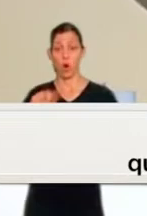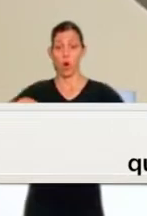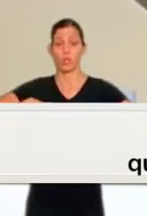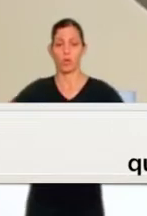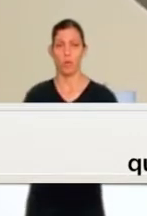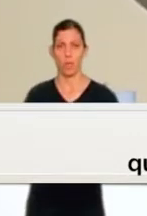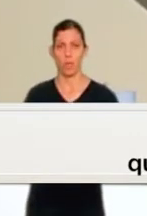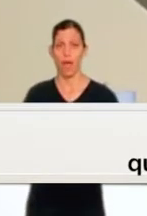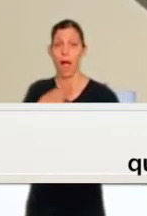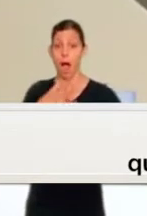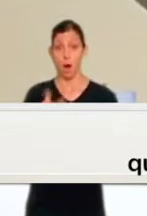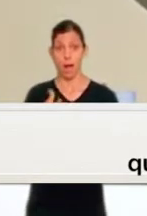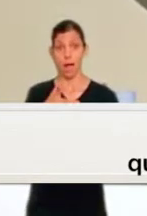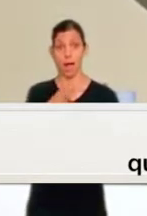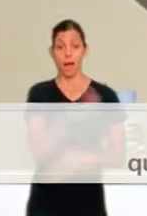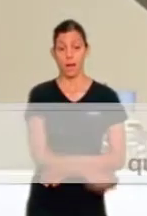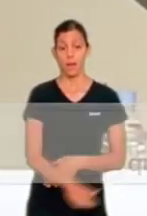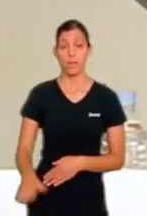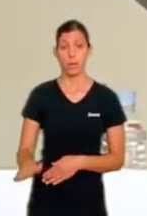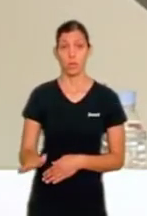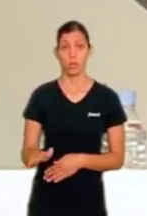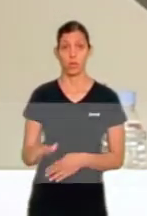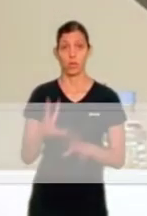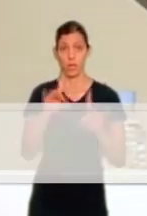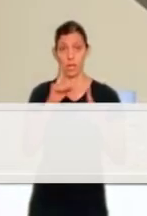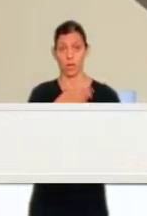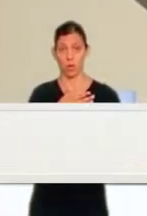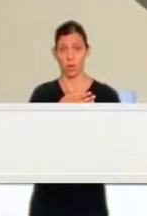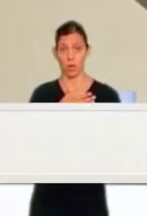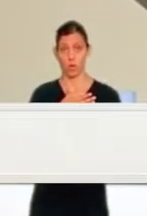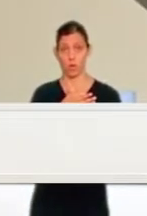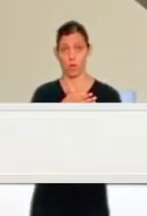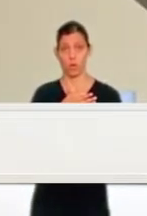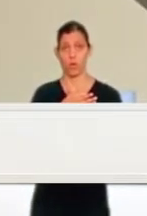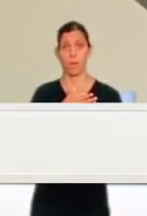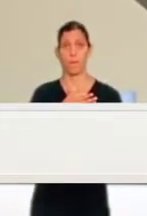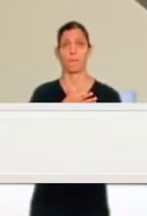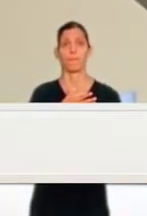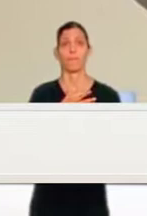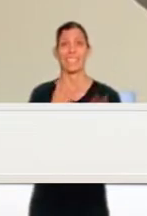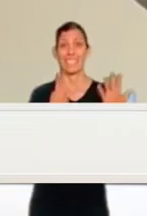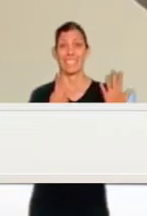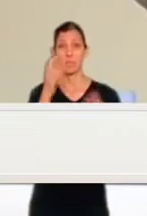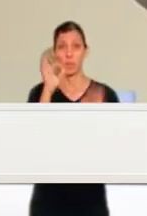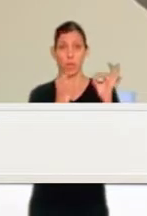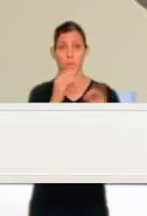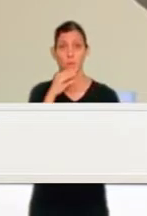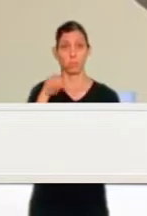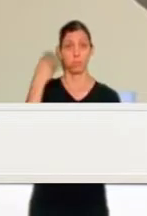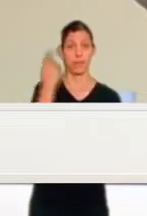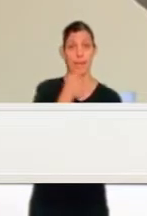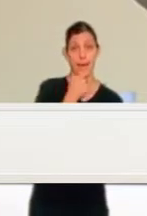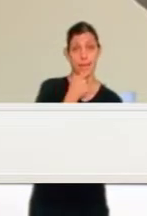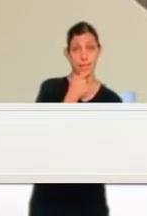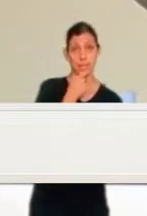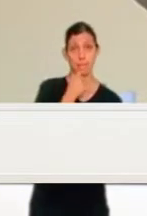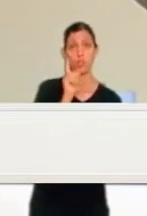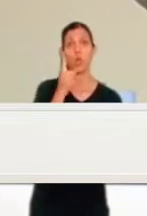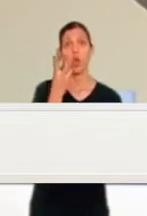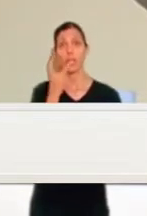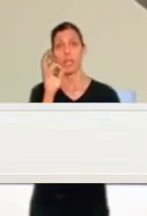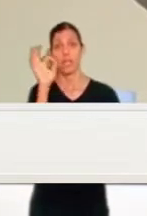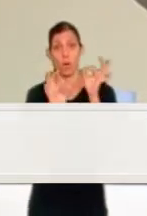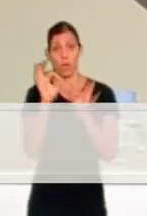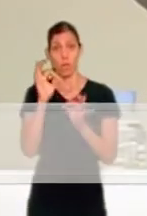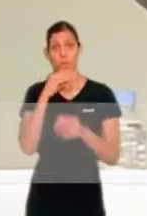conseqüència que els xiquets i xiquetes en el nostre territori només un 6% domina l'anglès i només un 30%